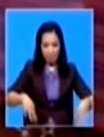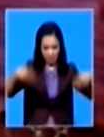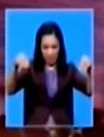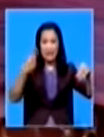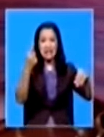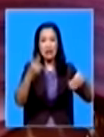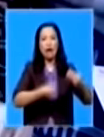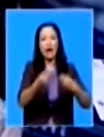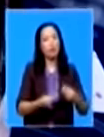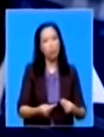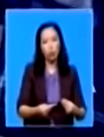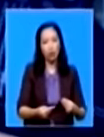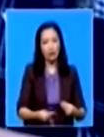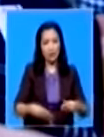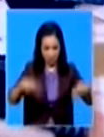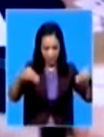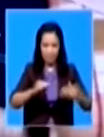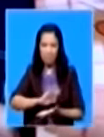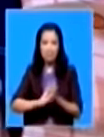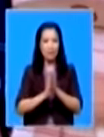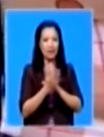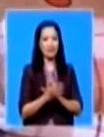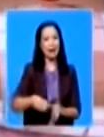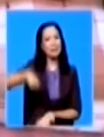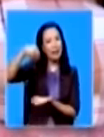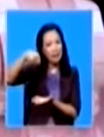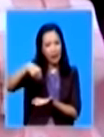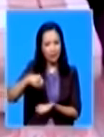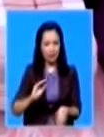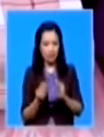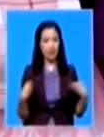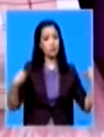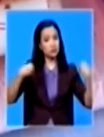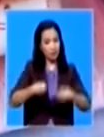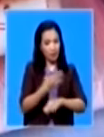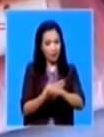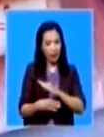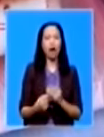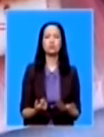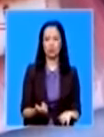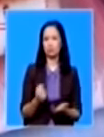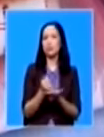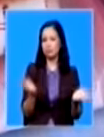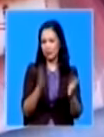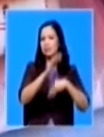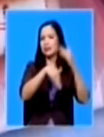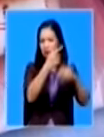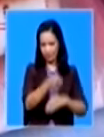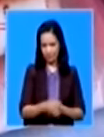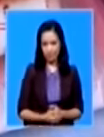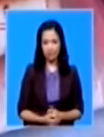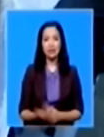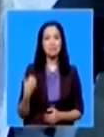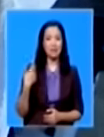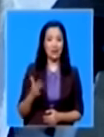ม้าก็ขายไปด้วยเอาผ้ากม้ามาทำกระเป๋าได้ไหมเอาผ้ากม้ามาทำเครื่องแต่งกายได้ไหมวันนี้ก็พัฒนาไปหมดแล้วนี่อันเดียวนะหลายอันที่ผมสั่งมาแล้วก็เกิดมา